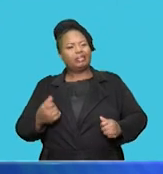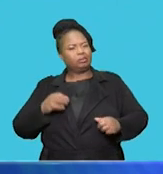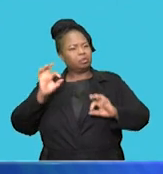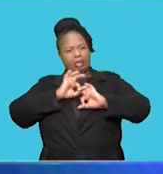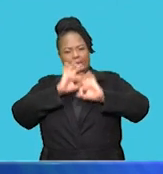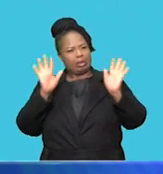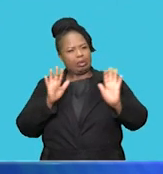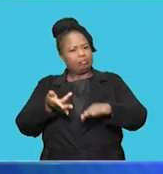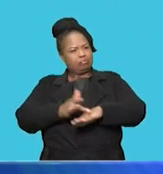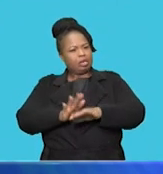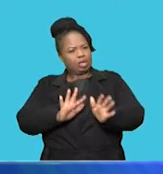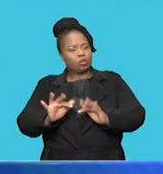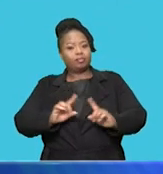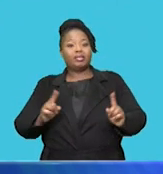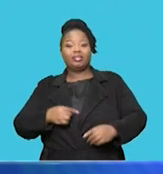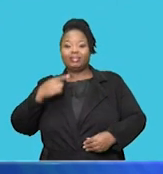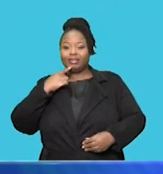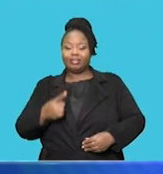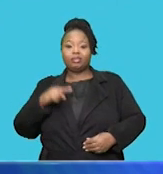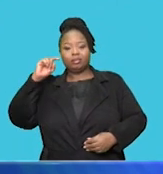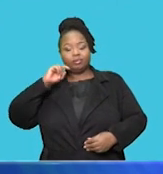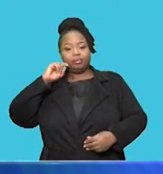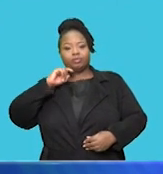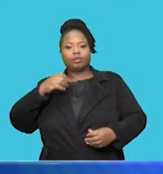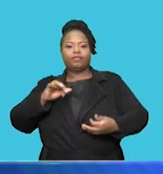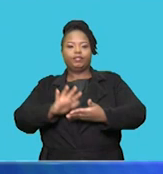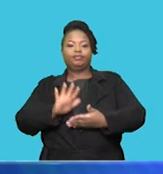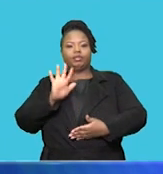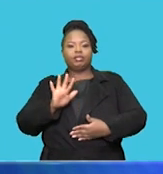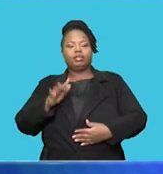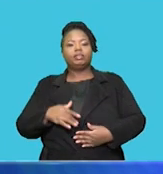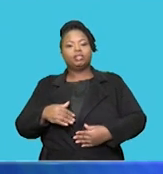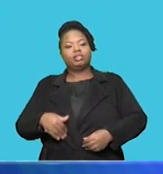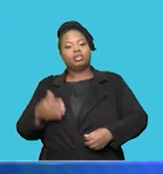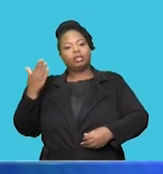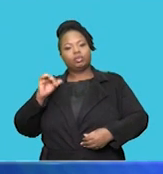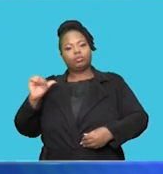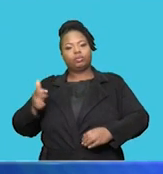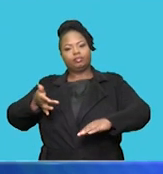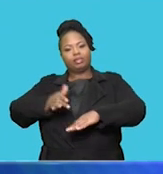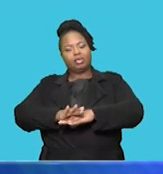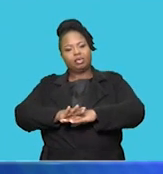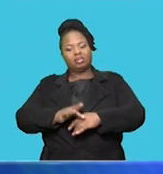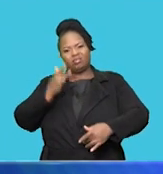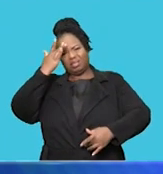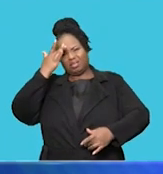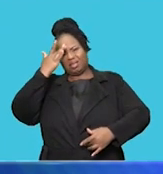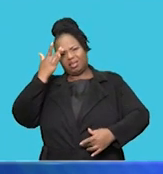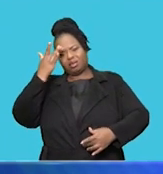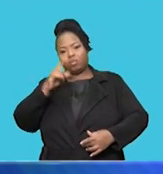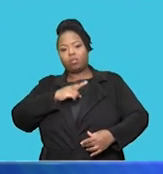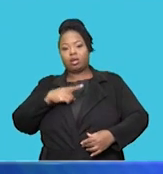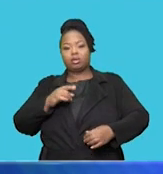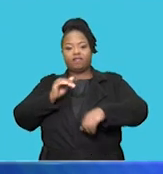nangona kunjalo kutyholwa ukuba lo mfundi oneminyaka eli-15 ubudala ubhubhe kwiveki ephelileyo ngomvulo emva kokunyanzeliswa ngoogxa